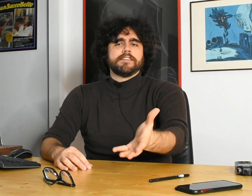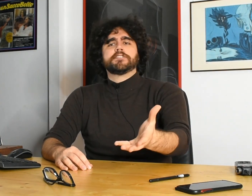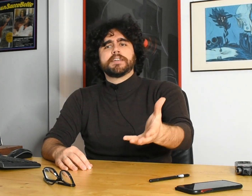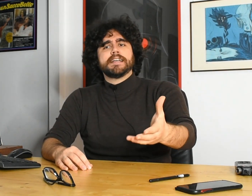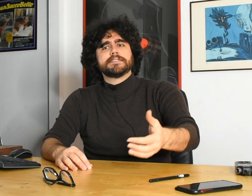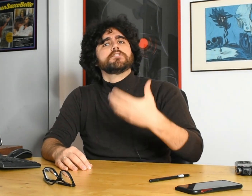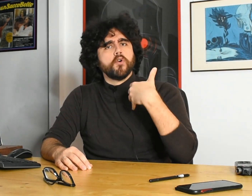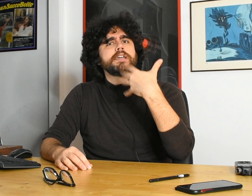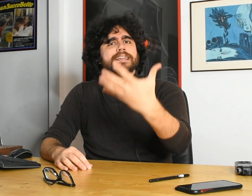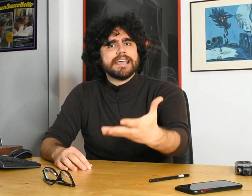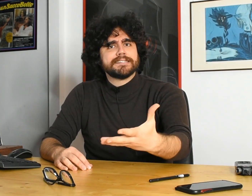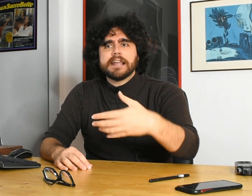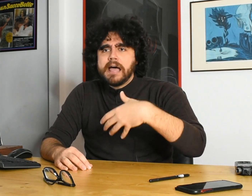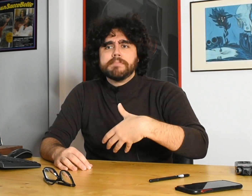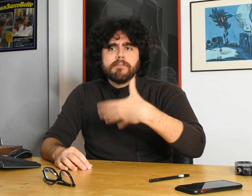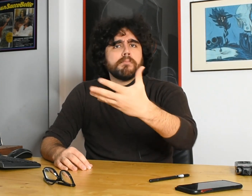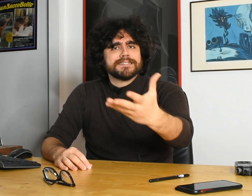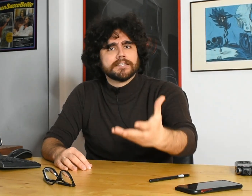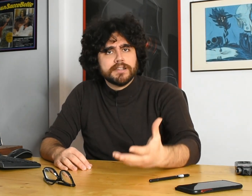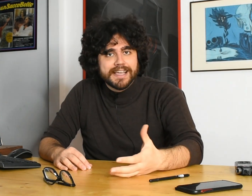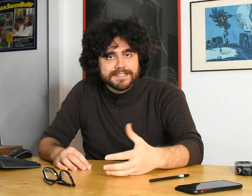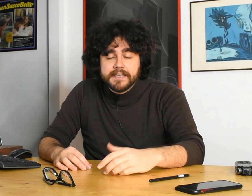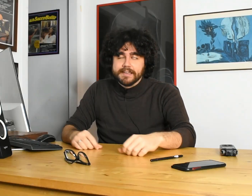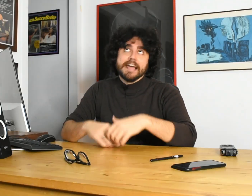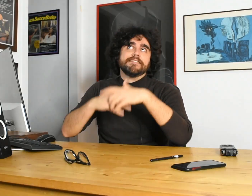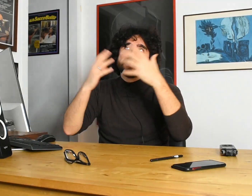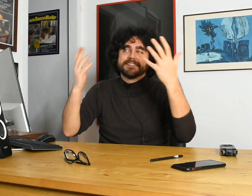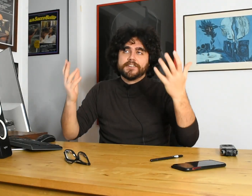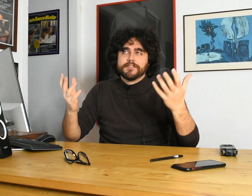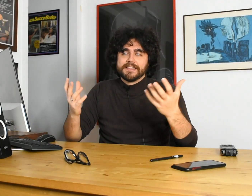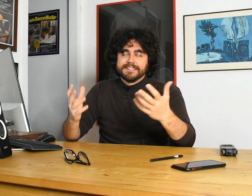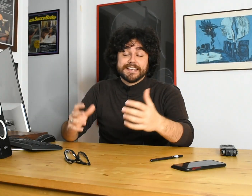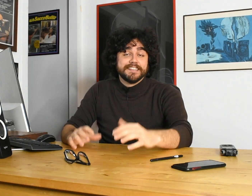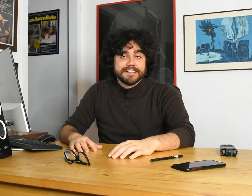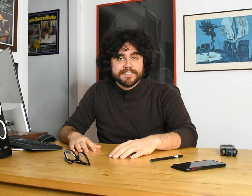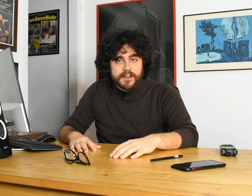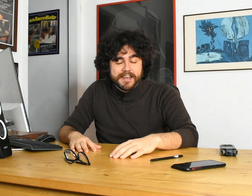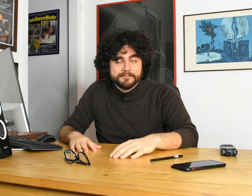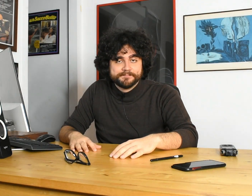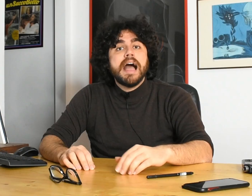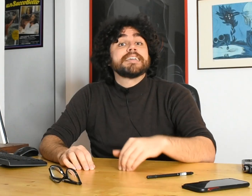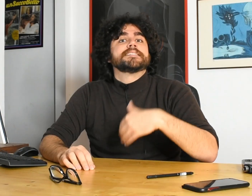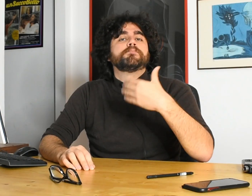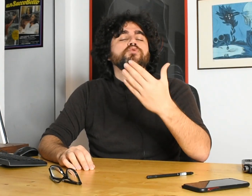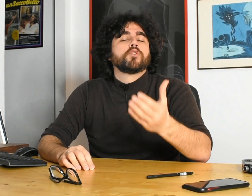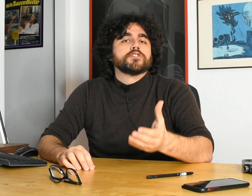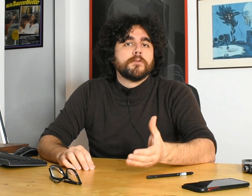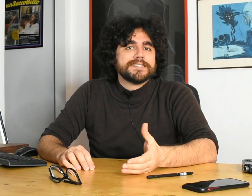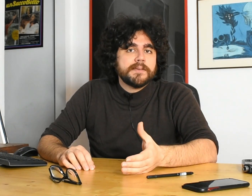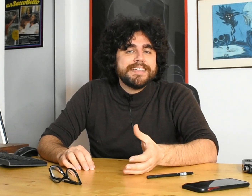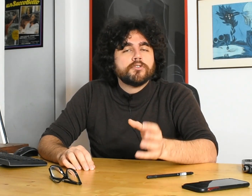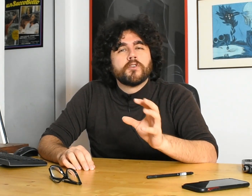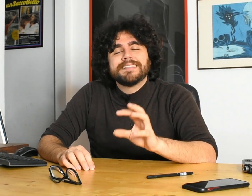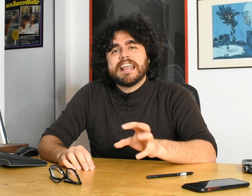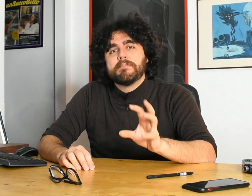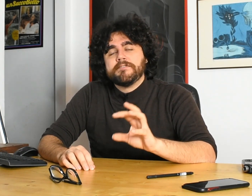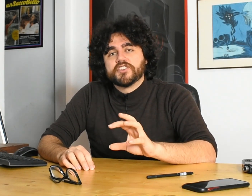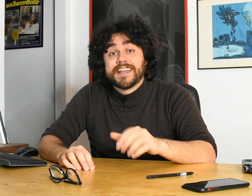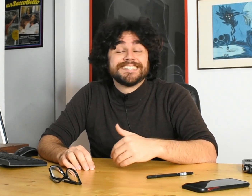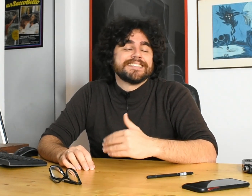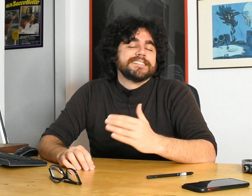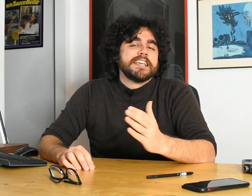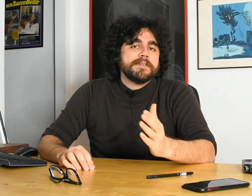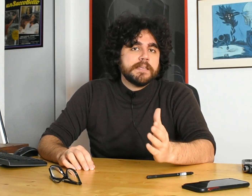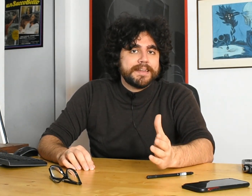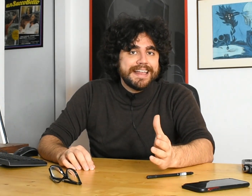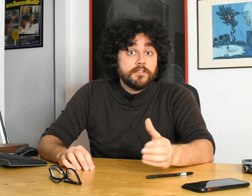raccontare: avete visto ragazzi, noi la destra abbiamo abbassato le tasse. Grande classico della destra internazionale. Anche se appunto questo abbassamento non andrà a